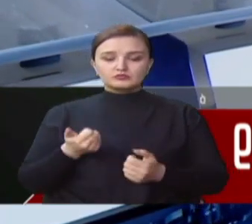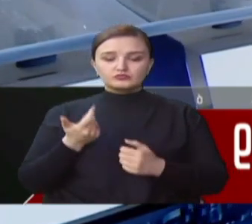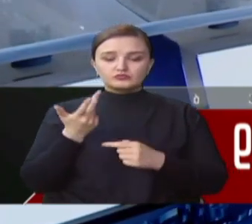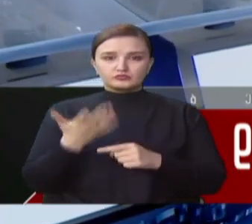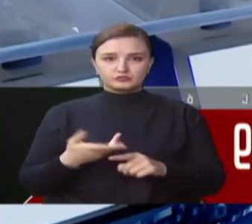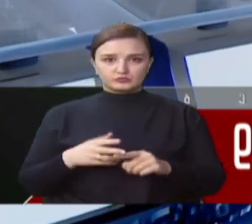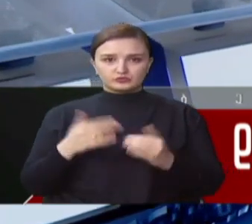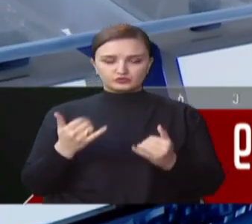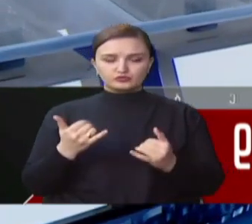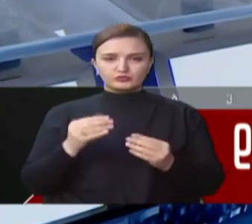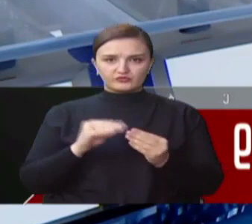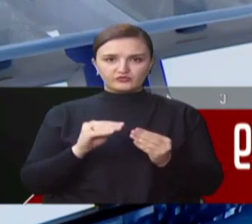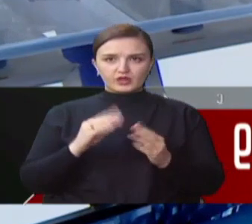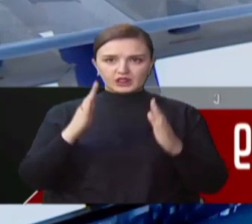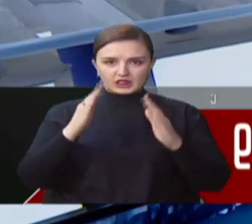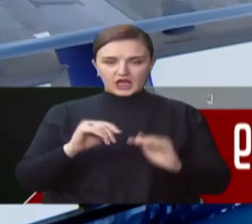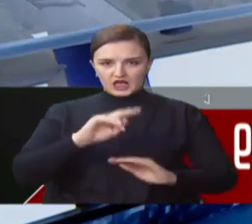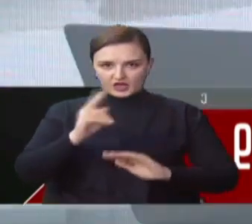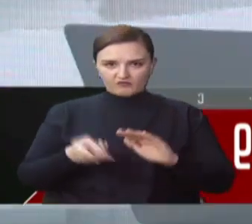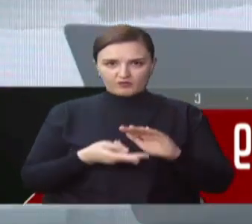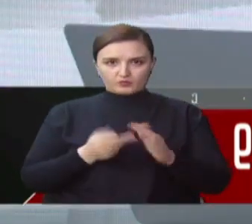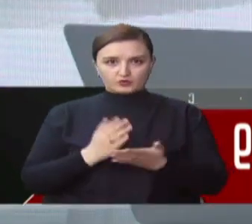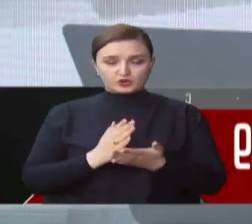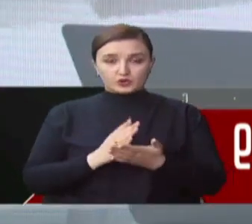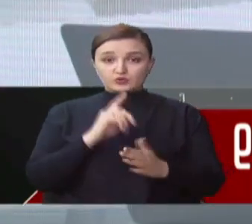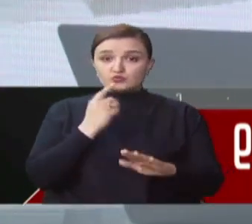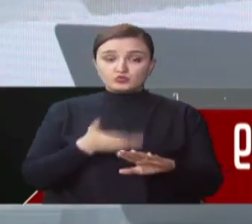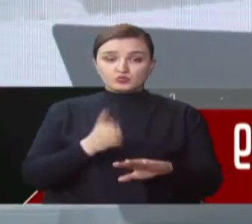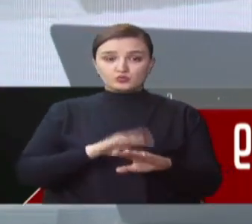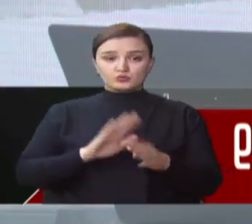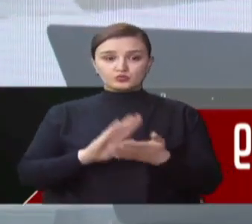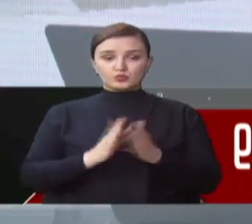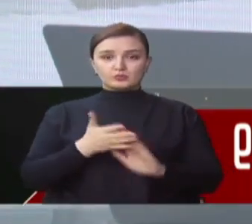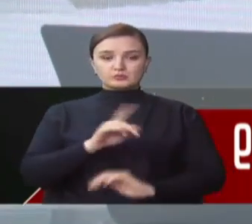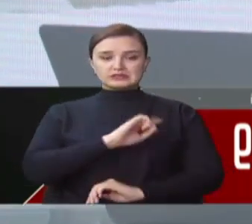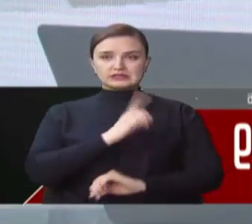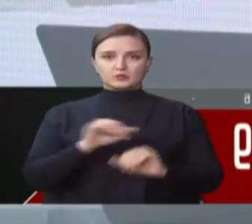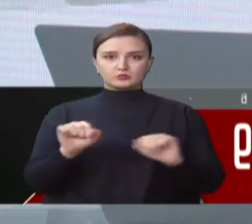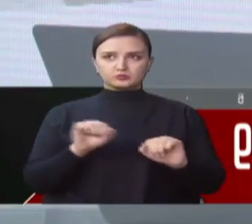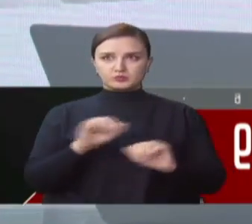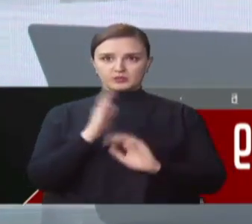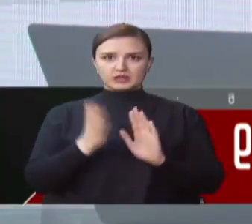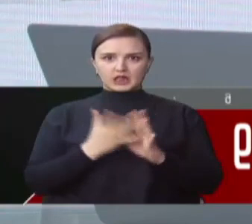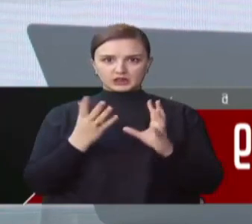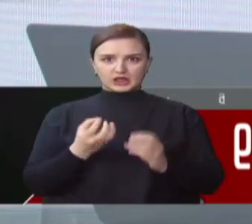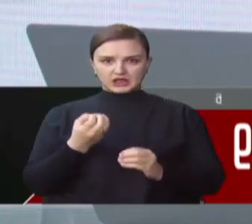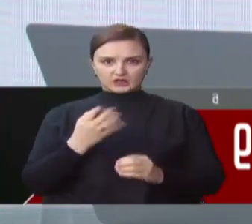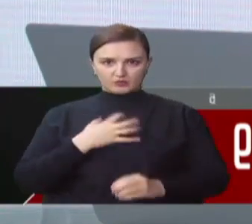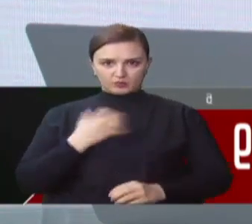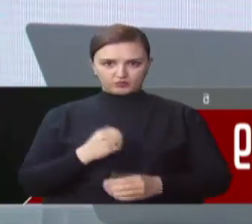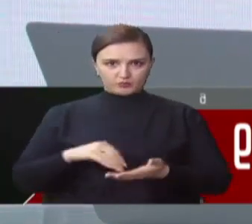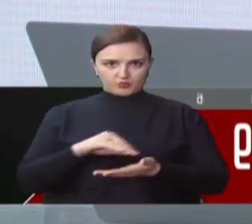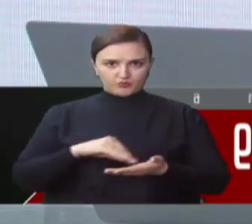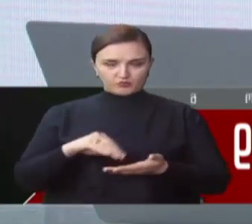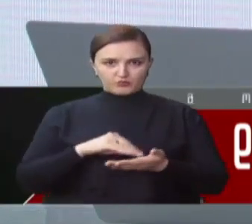romlebits amdromde nangrevebshi arian moqolili. Vitareba sartulebs isiț rom zlieri bizgebi mteli dghis ganmavlobashi meordeboda da mati